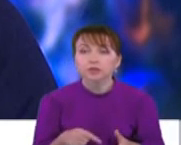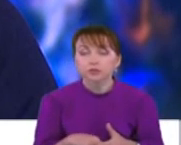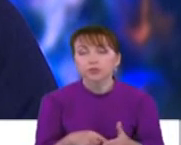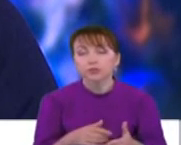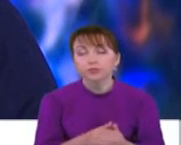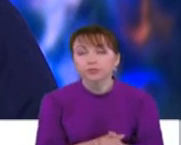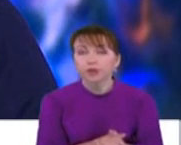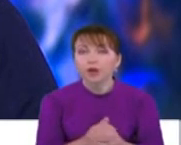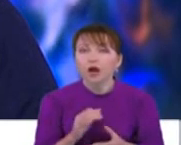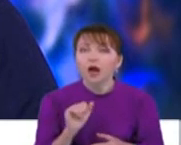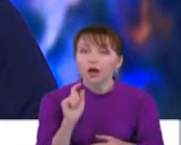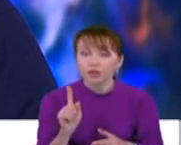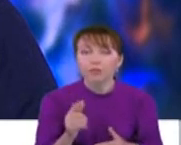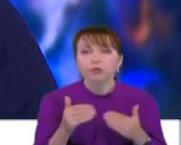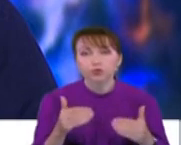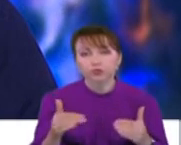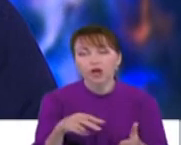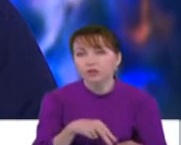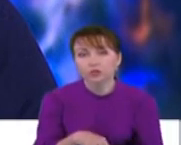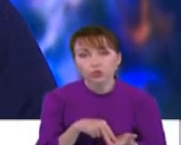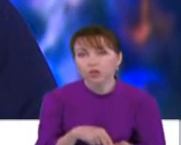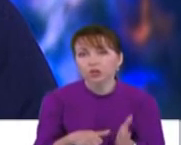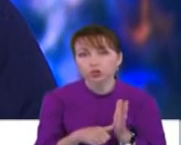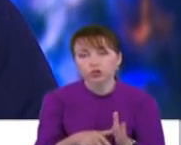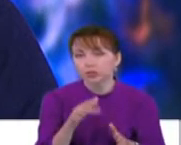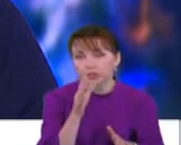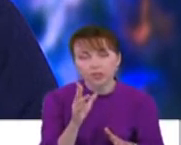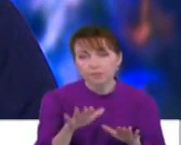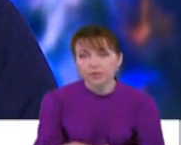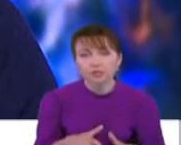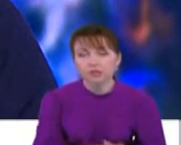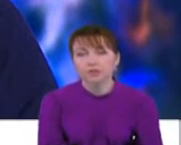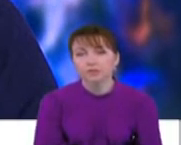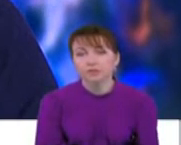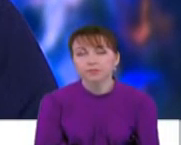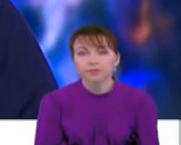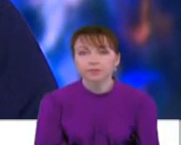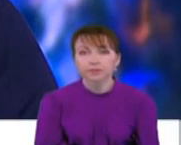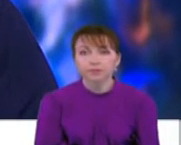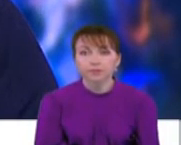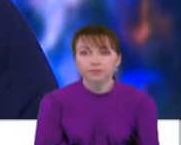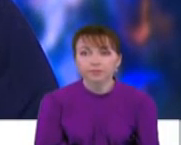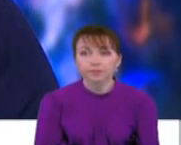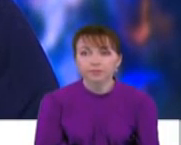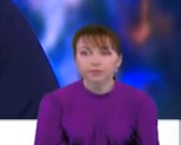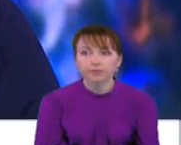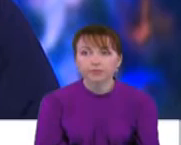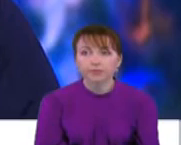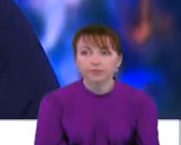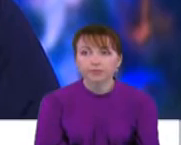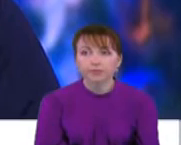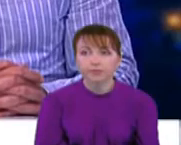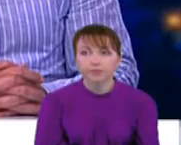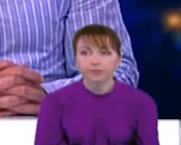і так далі. Але просуватися, а не стояти шостий рік на місці, от така, якби, на мій погляд.